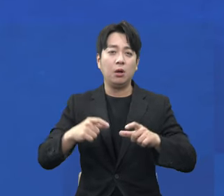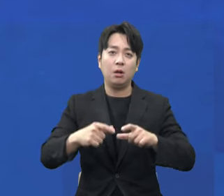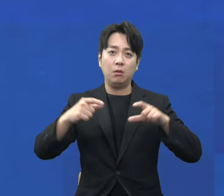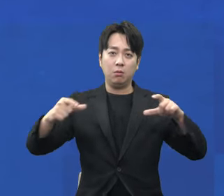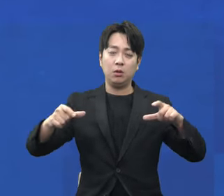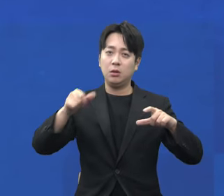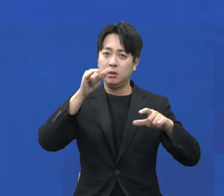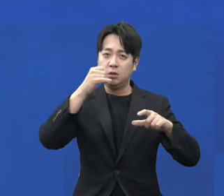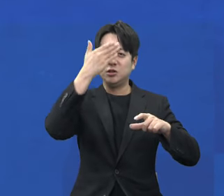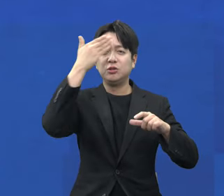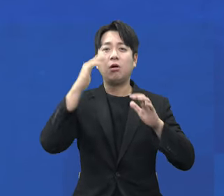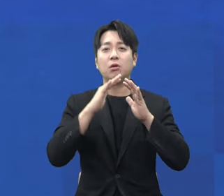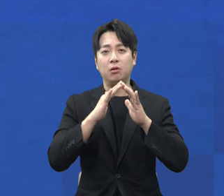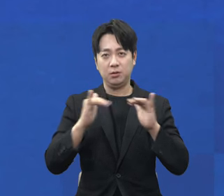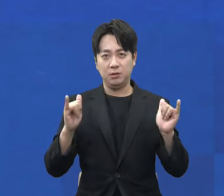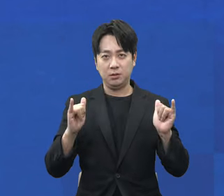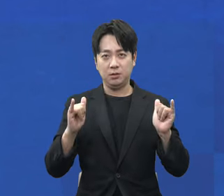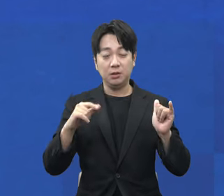우리 세대의 현실은